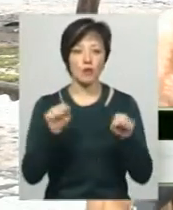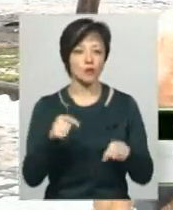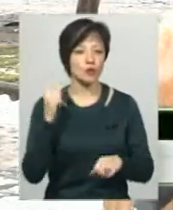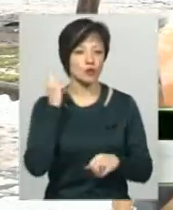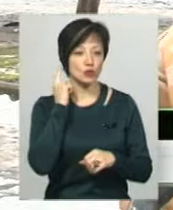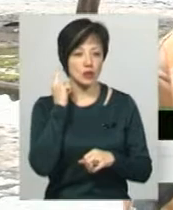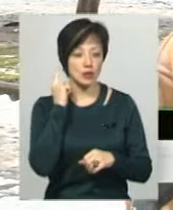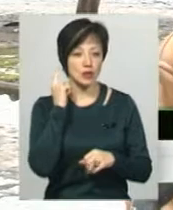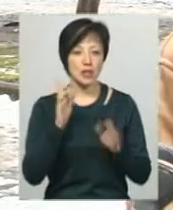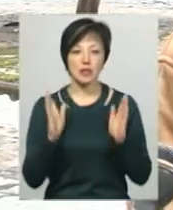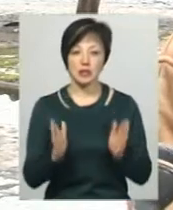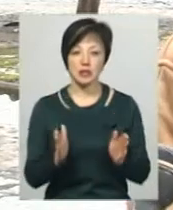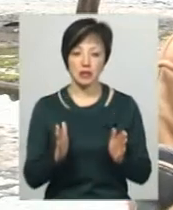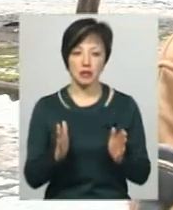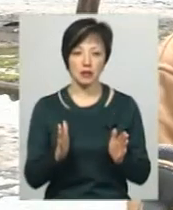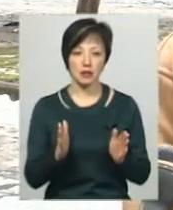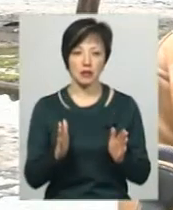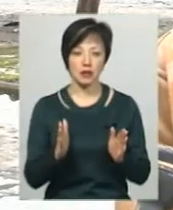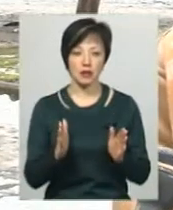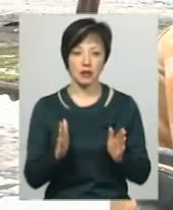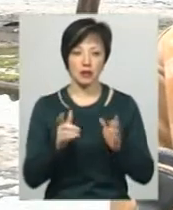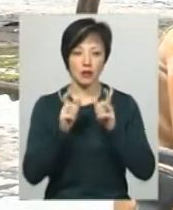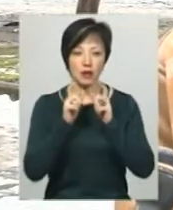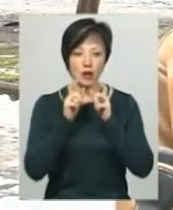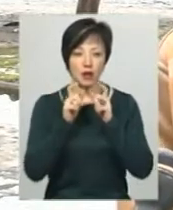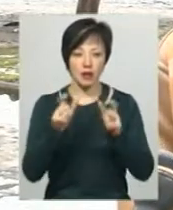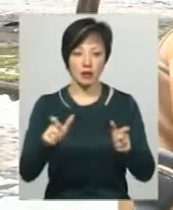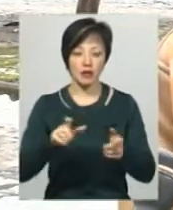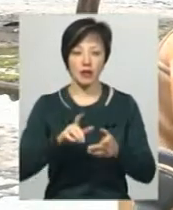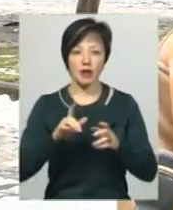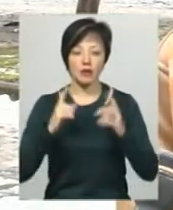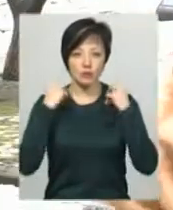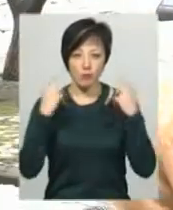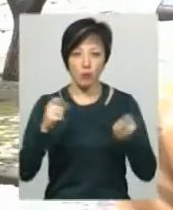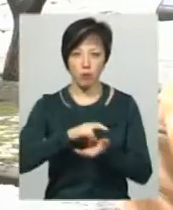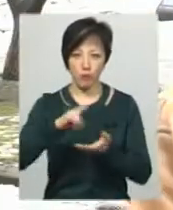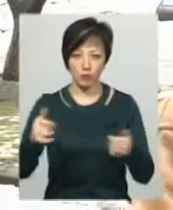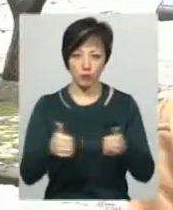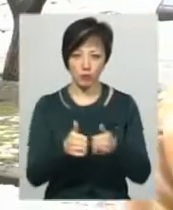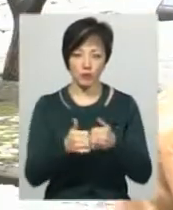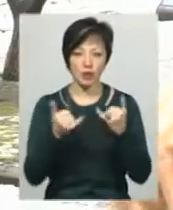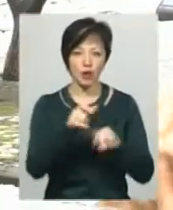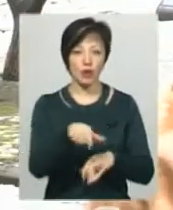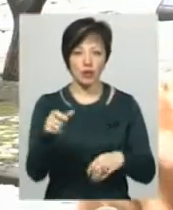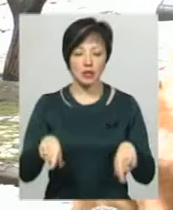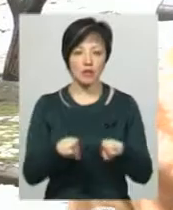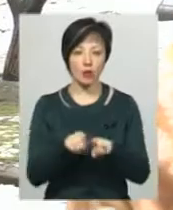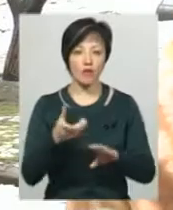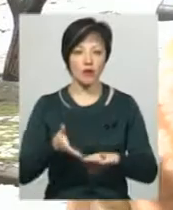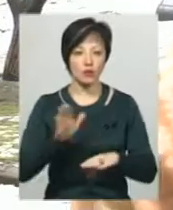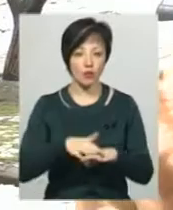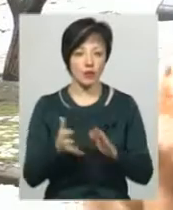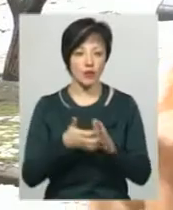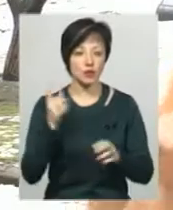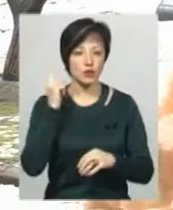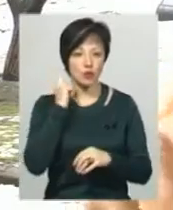почути тільки ревіння Боїнга, якщо він буде стояти поруч. для людей з такою важкою